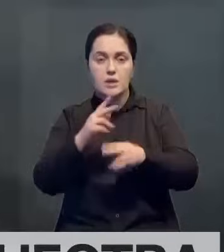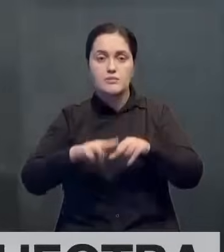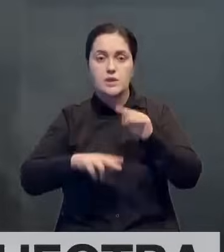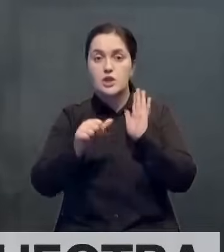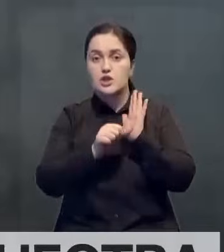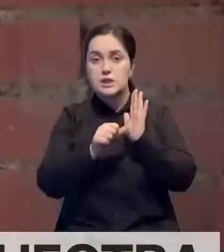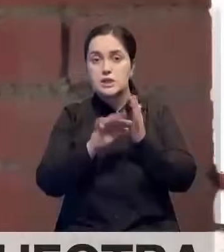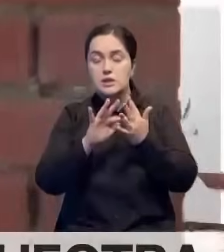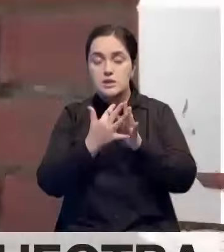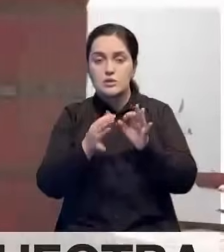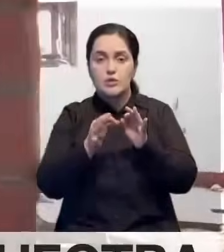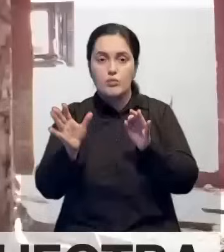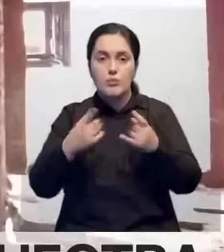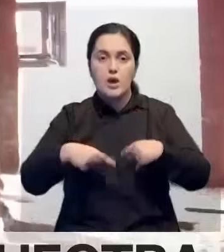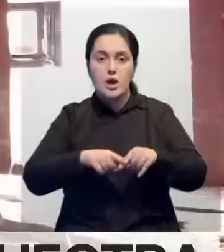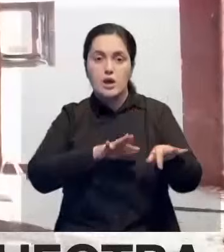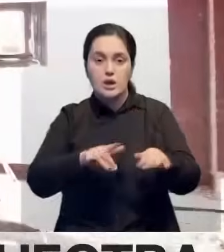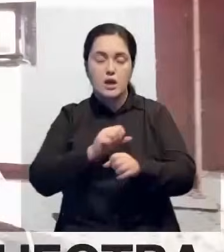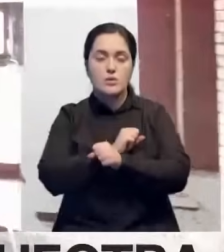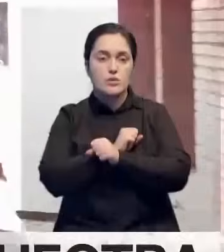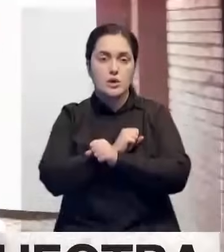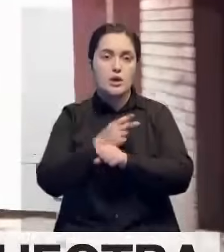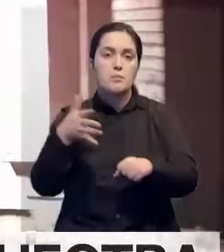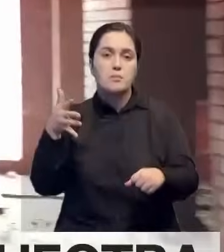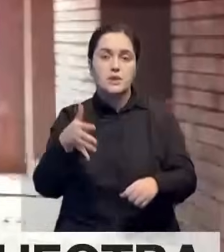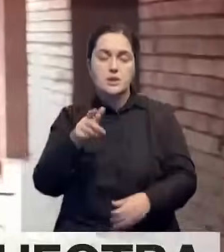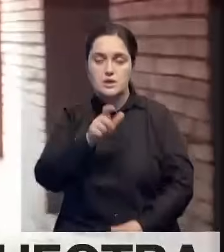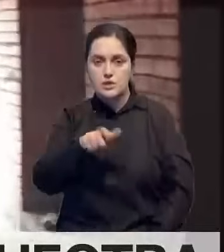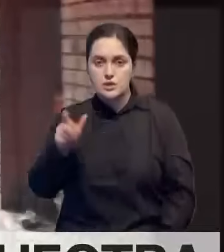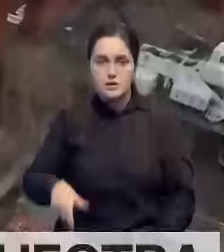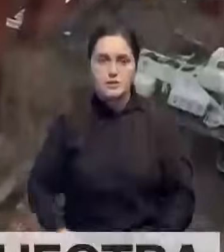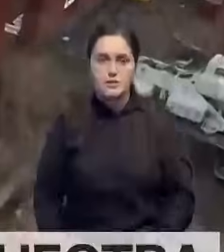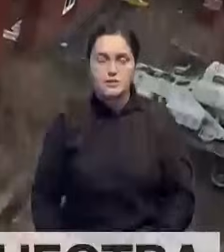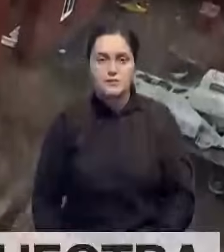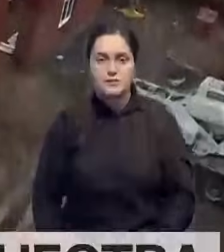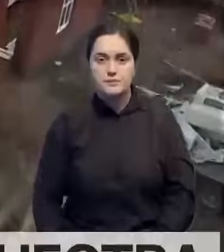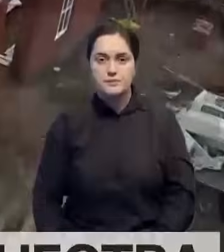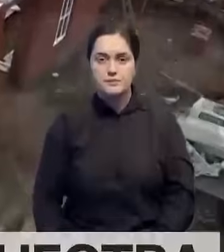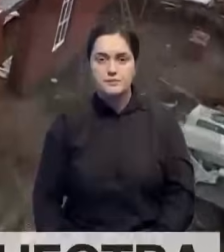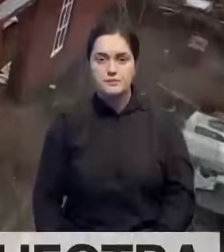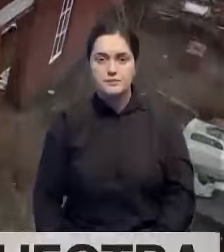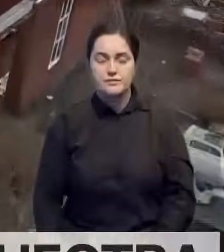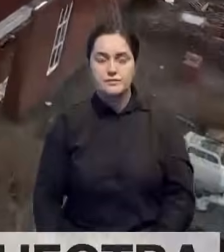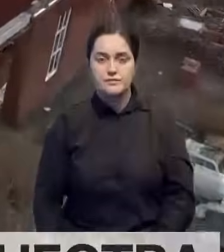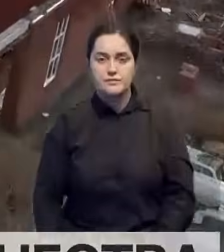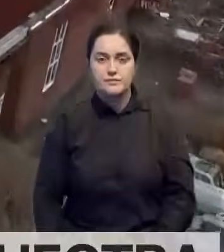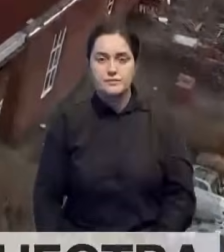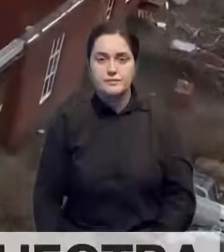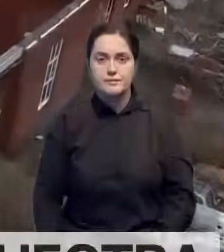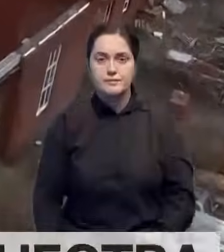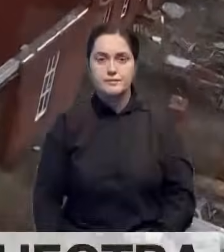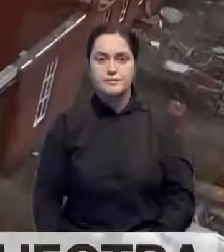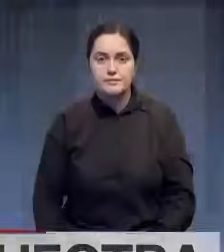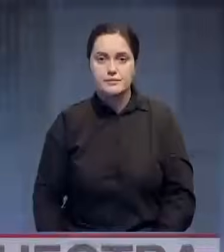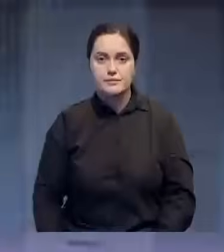6 селах. Здесь будут организовывать досуг для 5000 жителей. Наталья Строкова, Сергей Трахтенберг, Кустанайская область, Хабар 24.